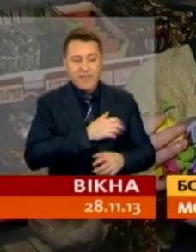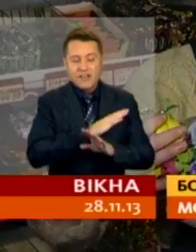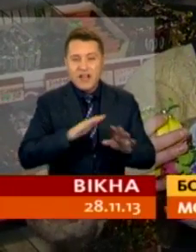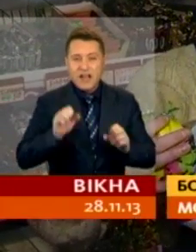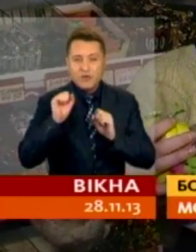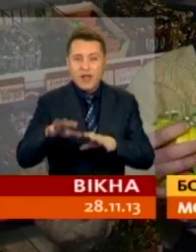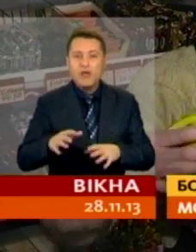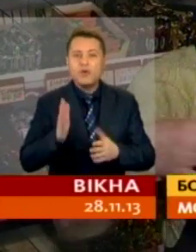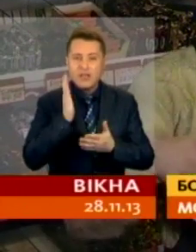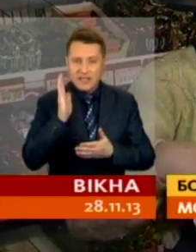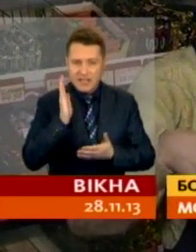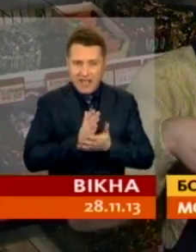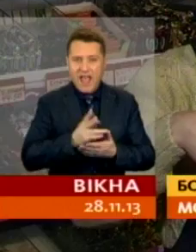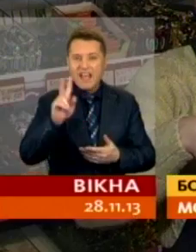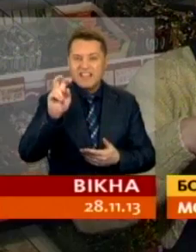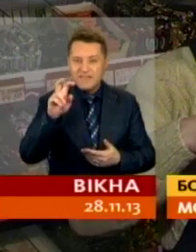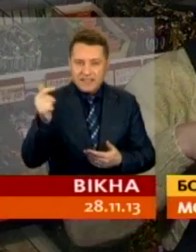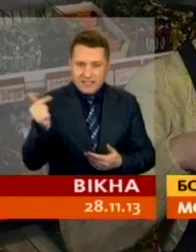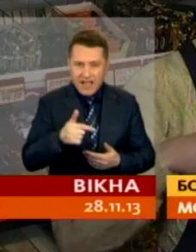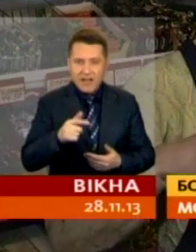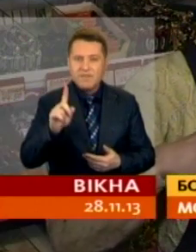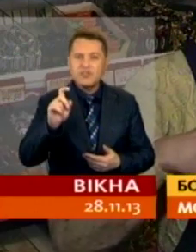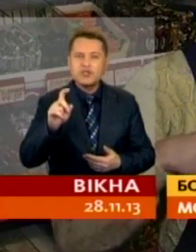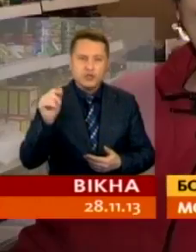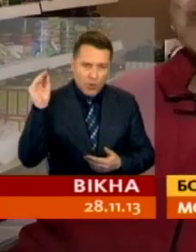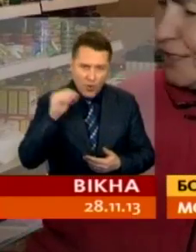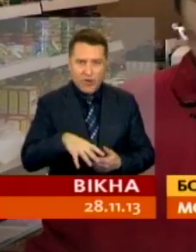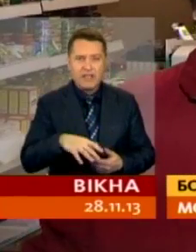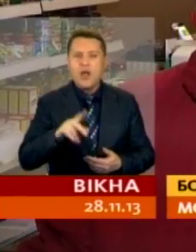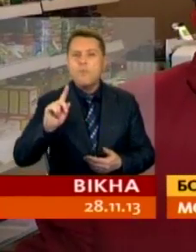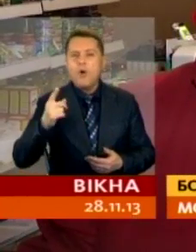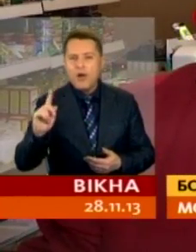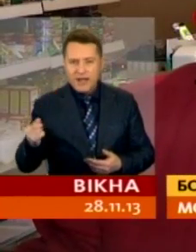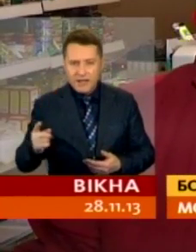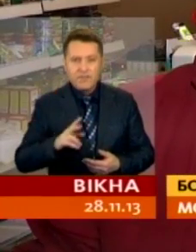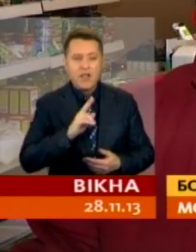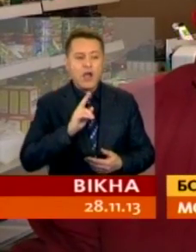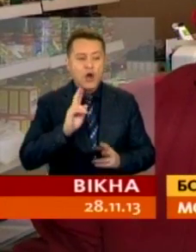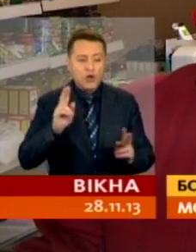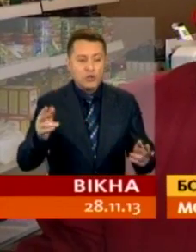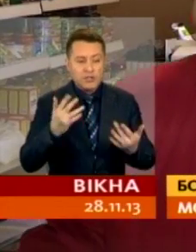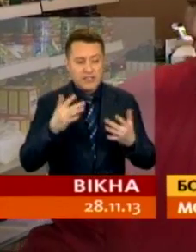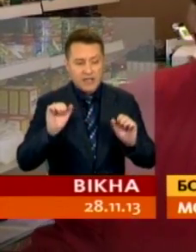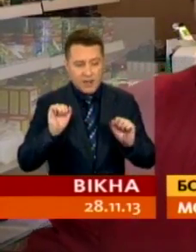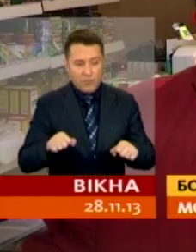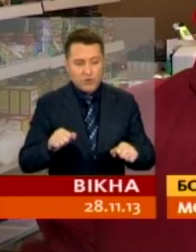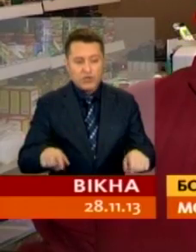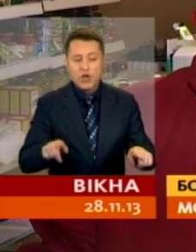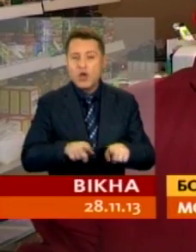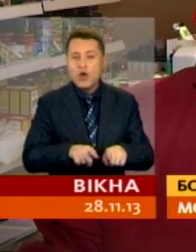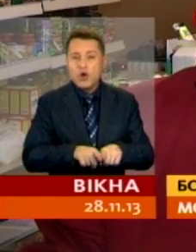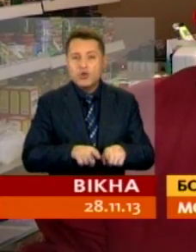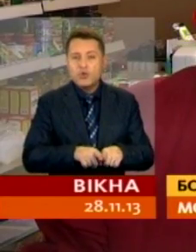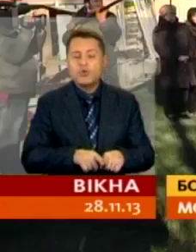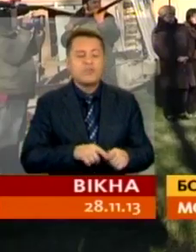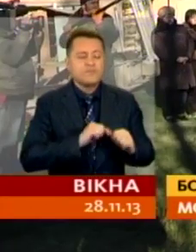тут 200 гривень, 100, по гривню, хто скільки може. Щиро, абсолютно щиро, чесно вам кажу. Тут такого не є, щоб не